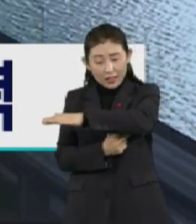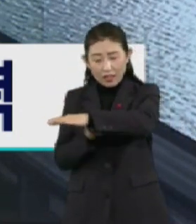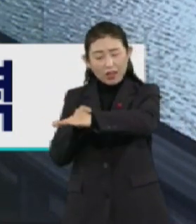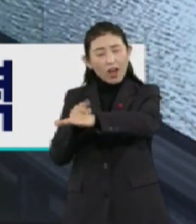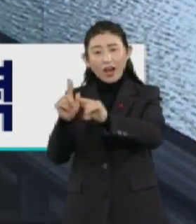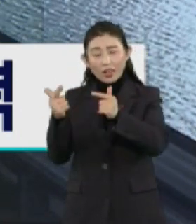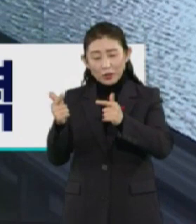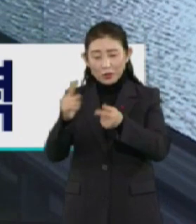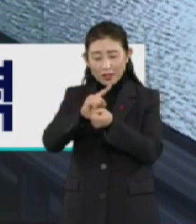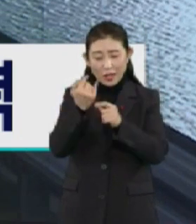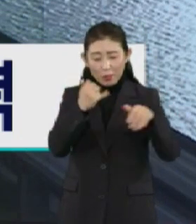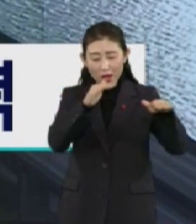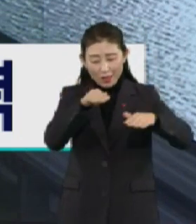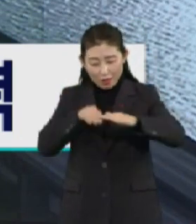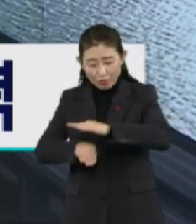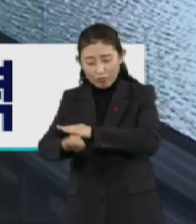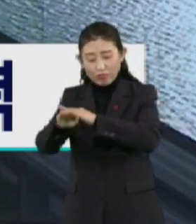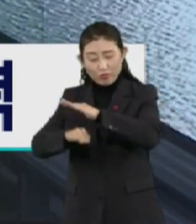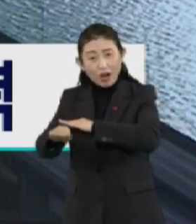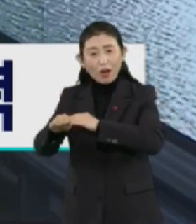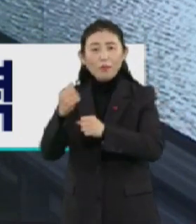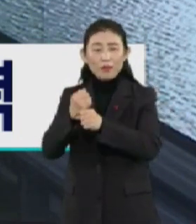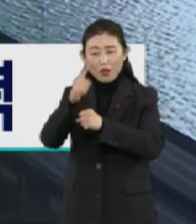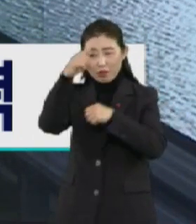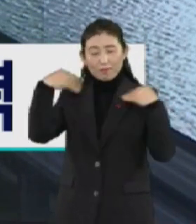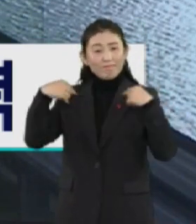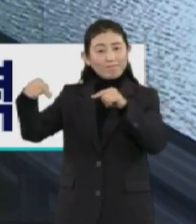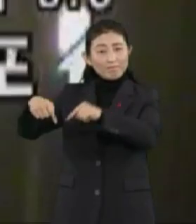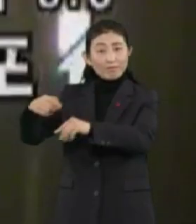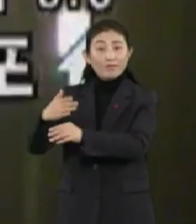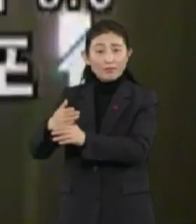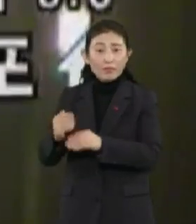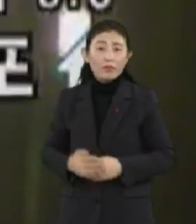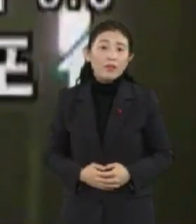함께 건설을 추진하고 있습니다. 강진원 기자입니다.